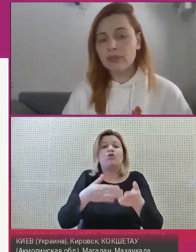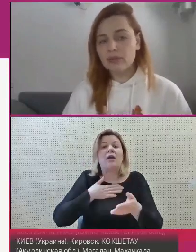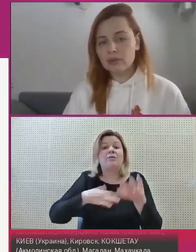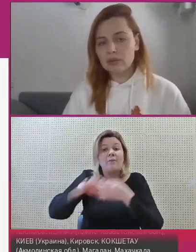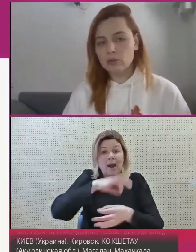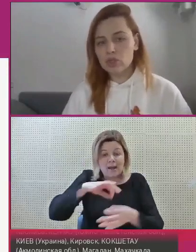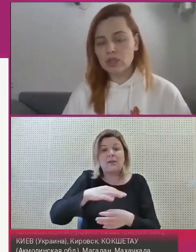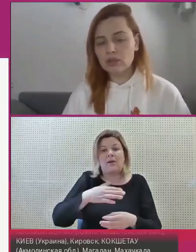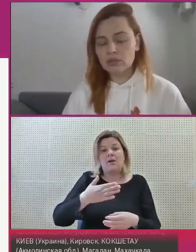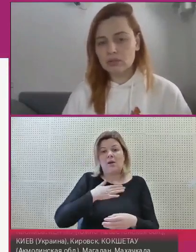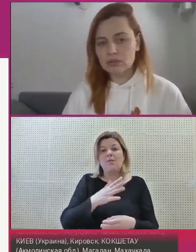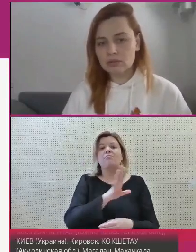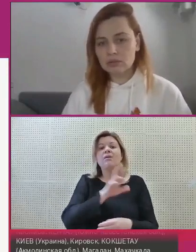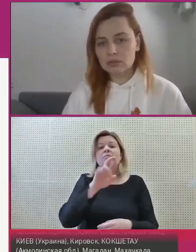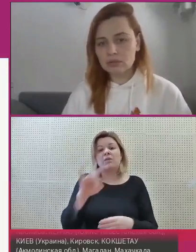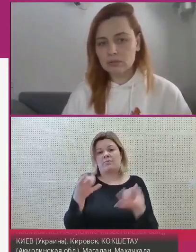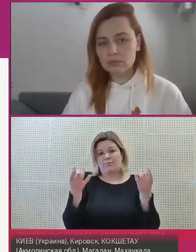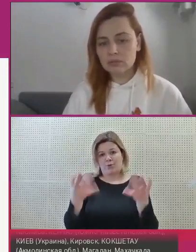бы уже